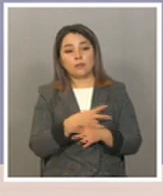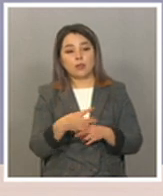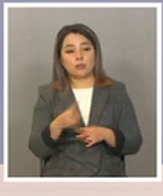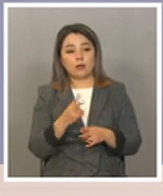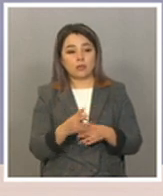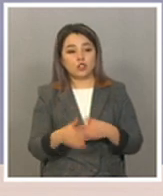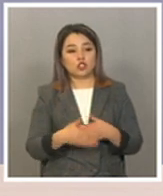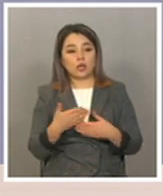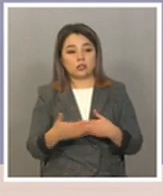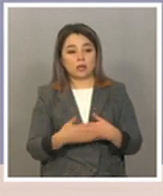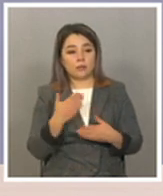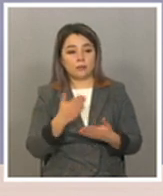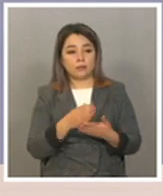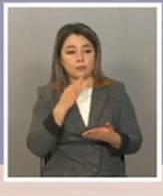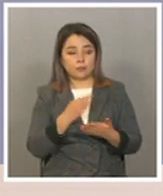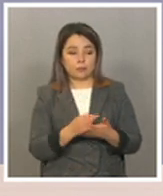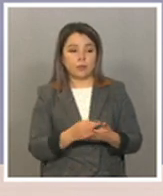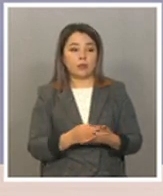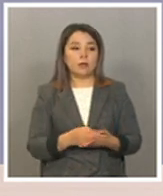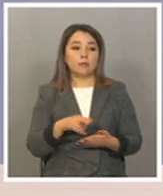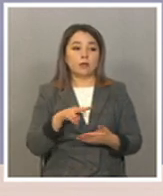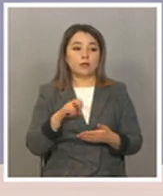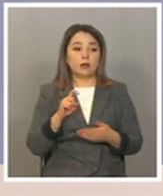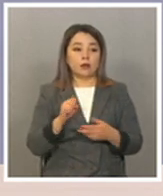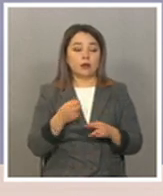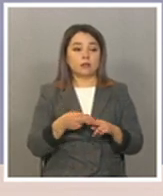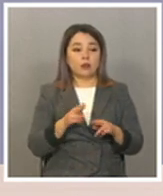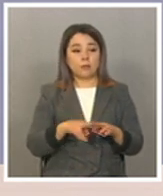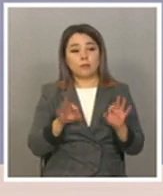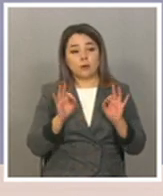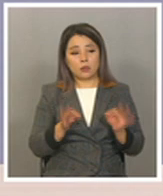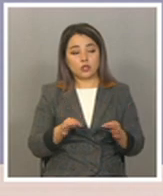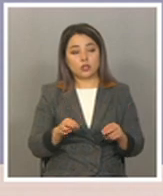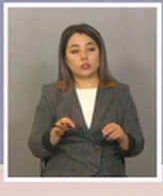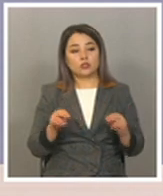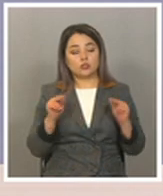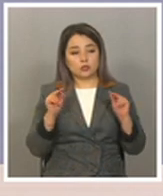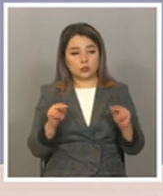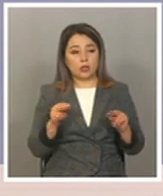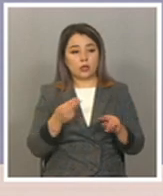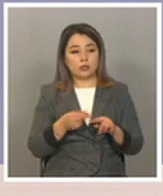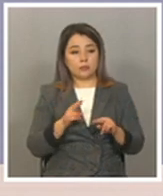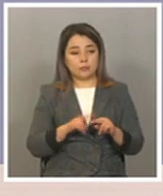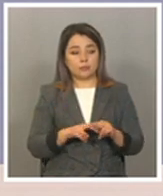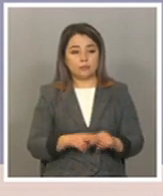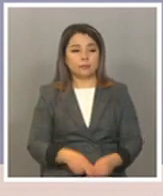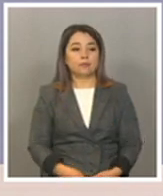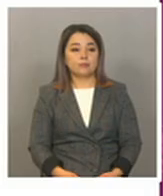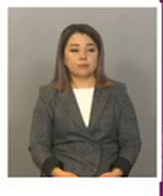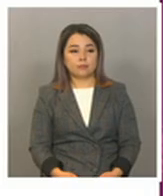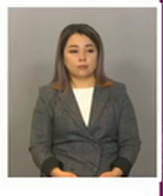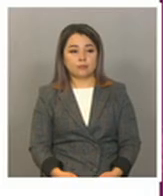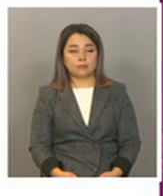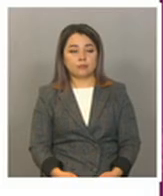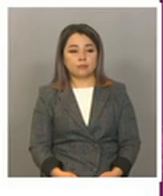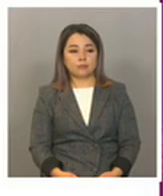жаза. Плаха – правда и истина, шындық және ақиқат.